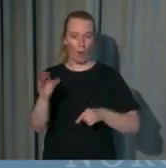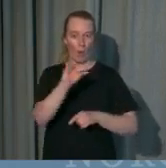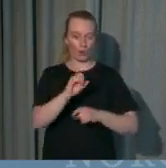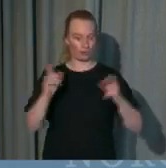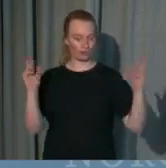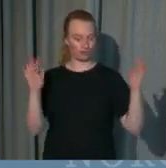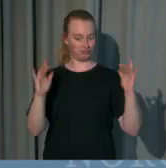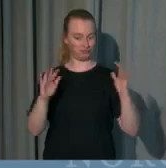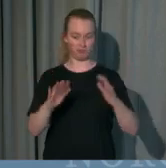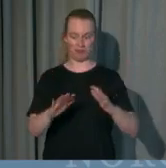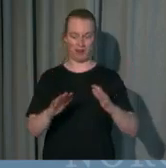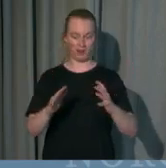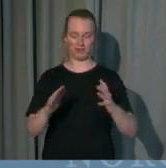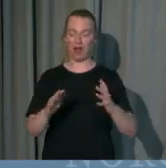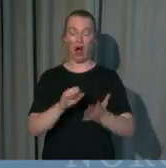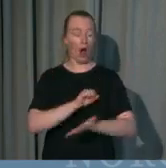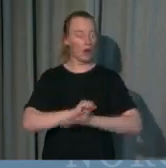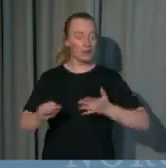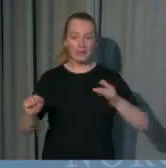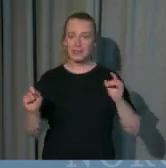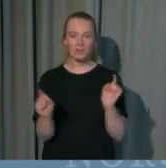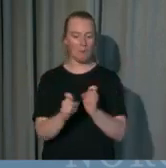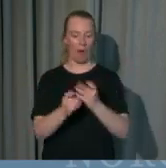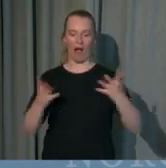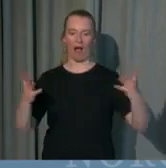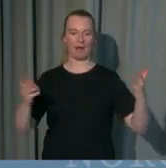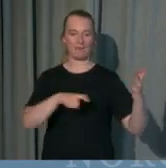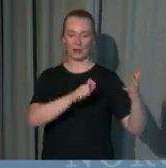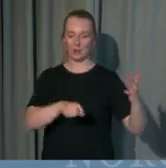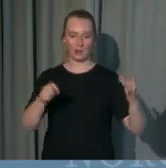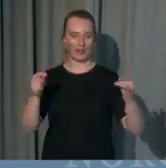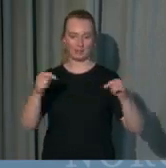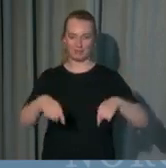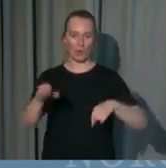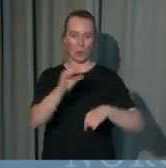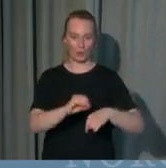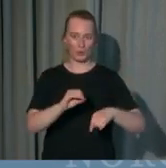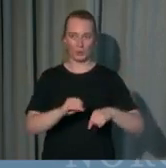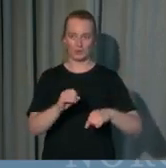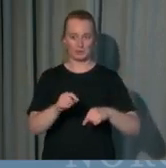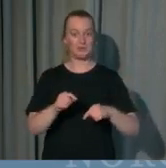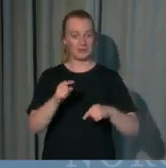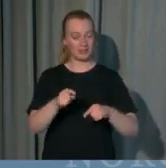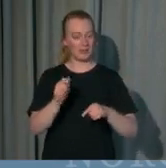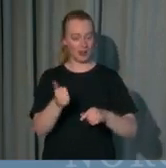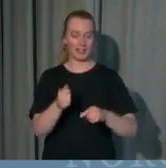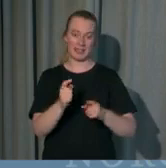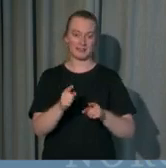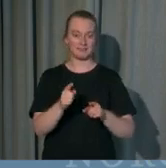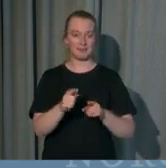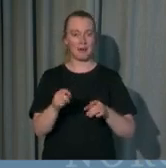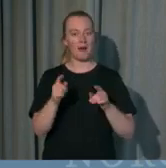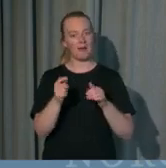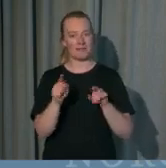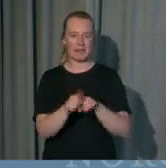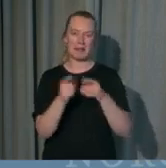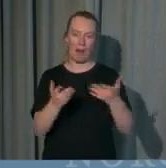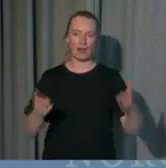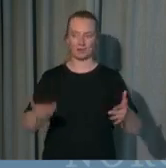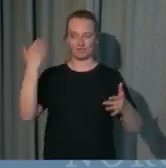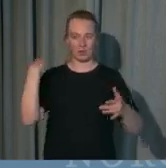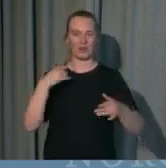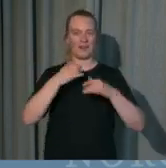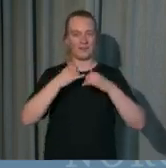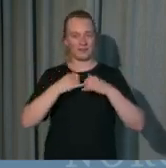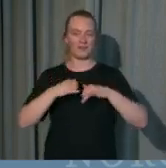omtrent, som aldri vært så mange mennesker samlet siden frigjøringen. Så det veldig, veldig mange mennesker ute i byen, og den beslutningen